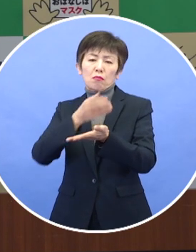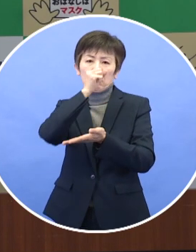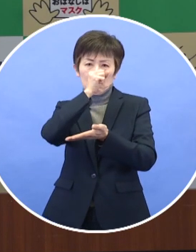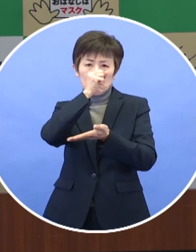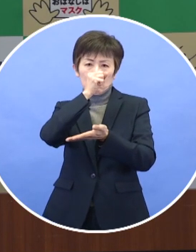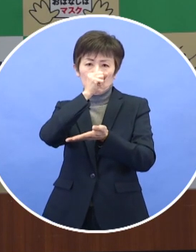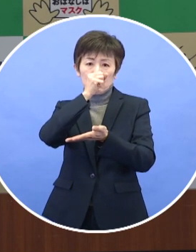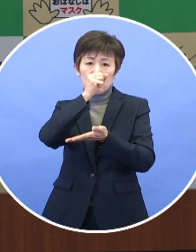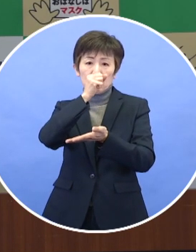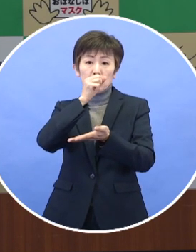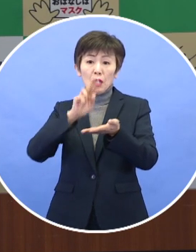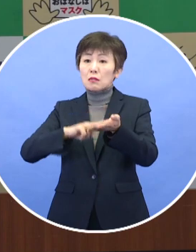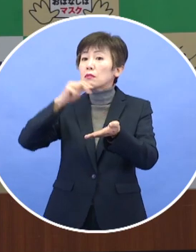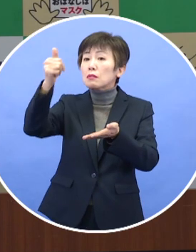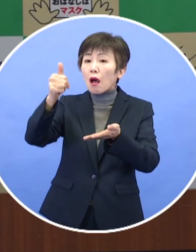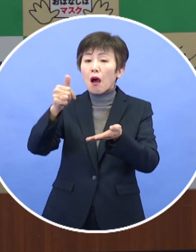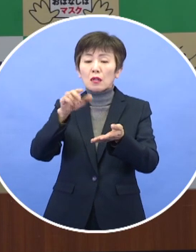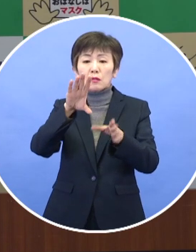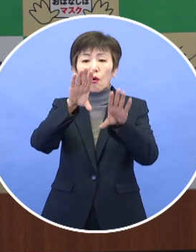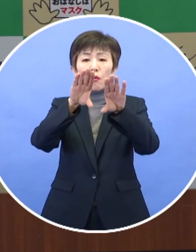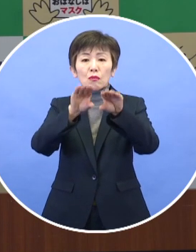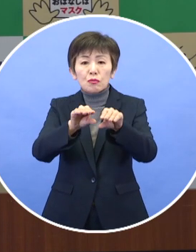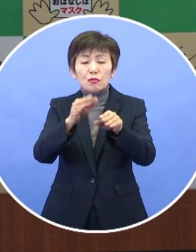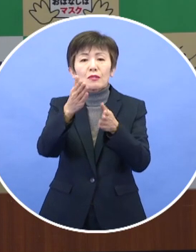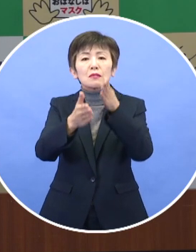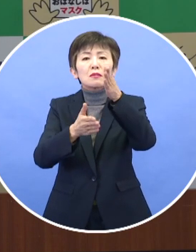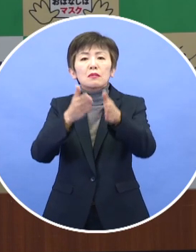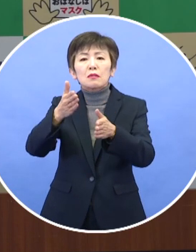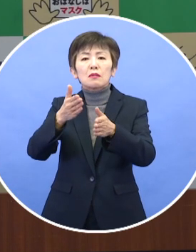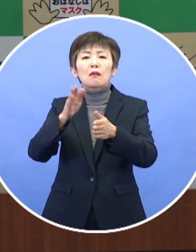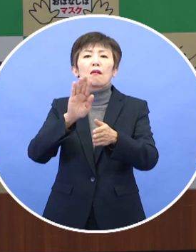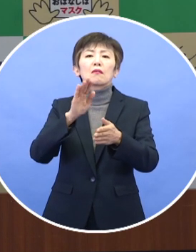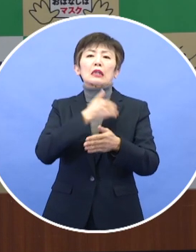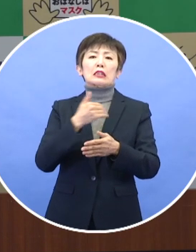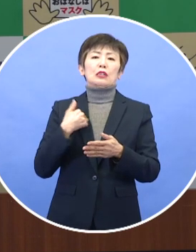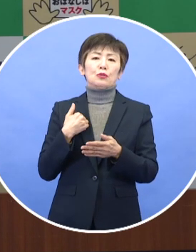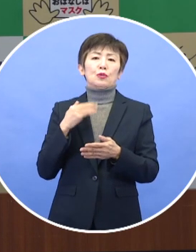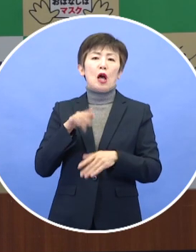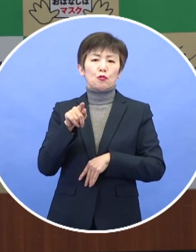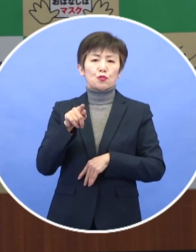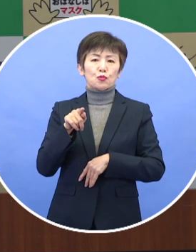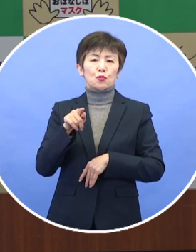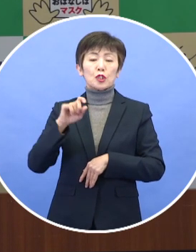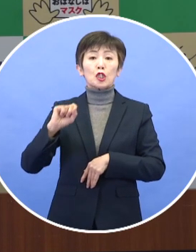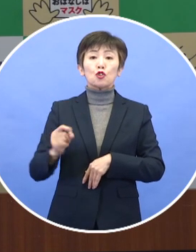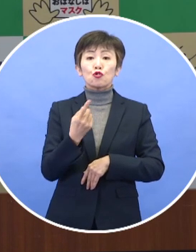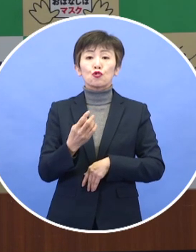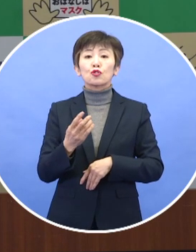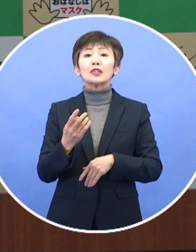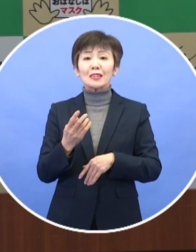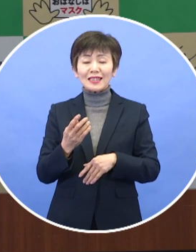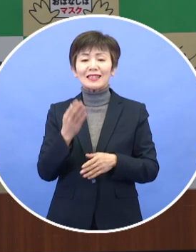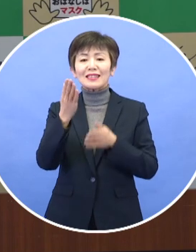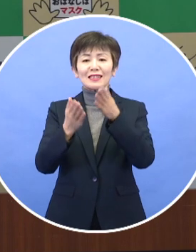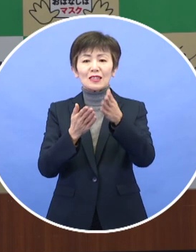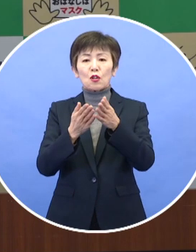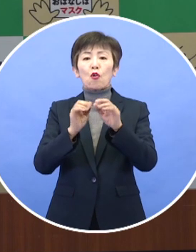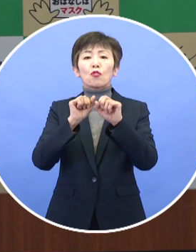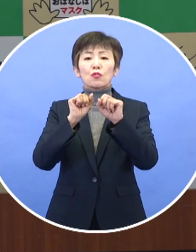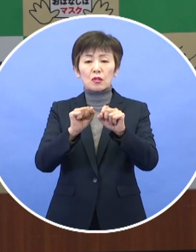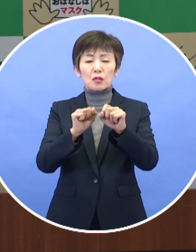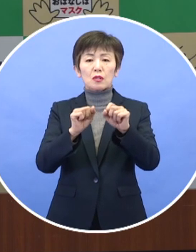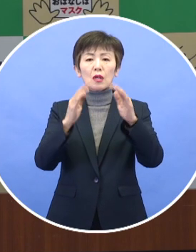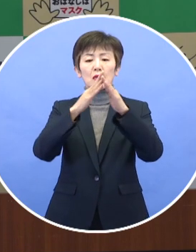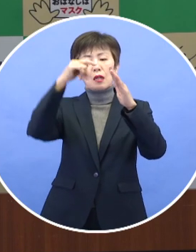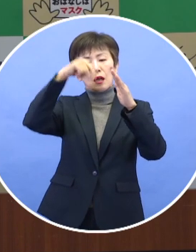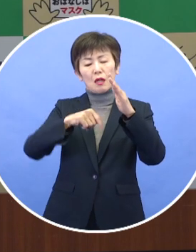もうこれが一番重症化しない、まあ、あとはお家で寝てればいい、まあ、こういうことになりますので、そういったことをすぐに行動に移